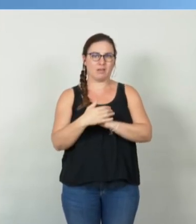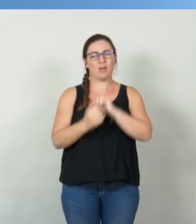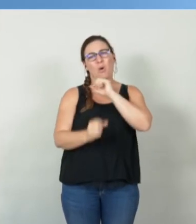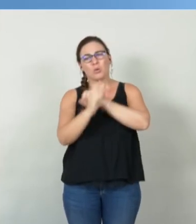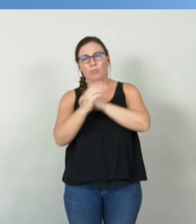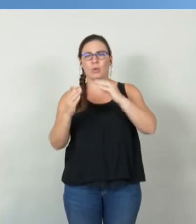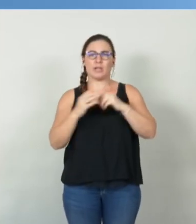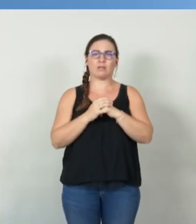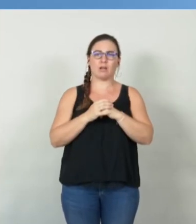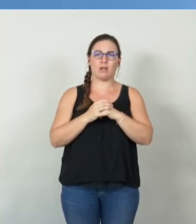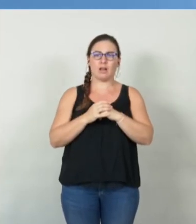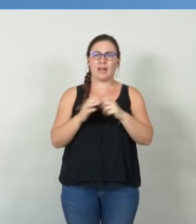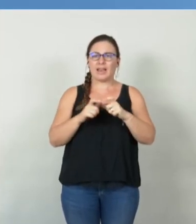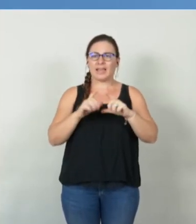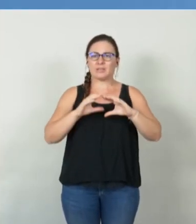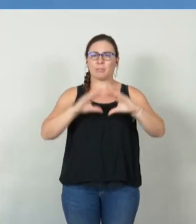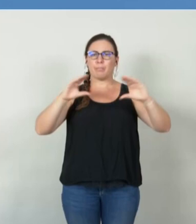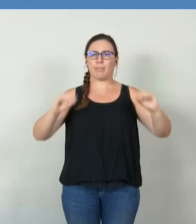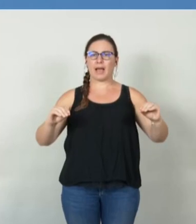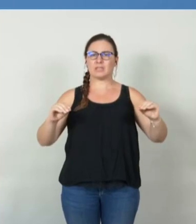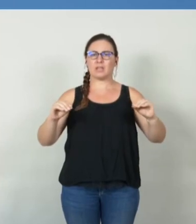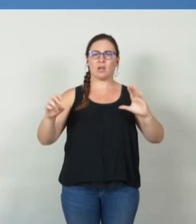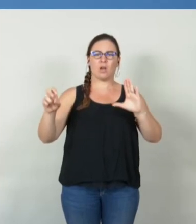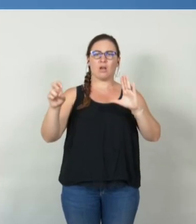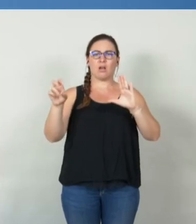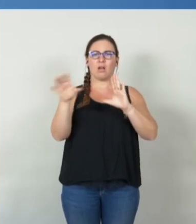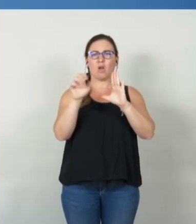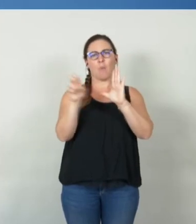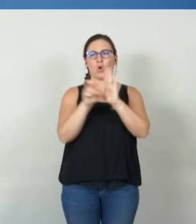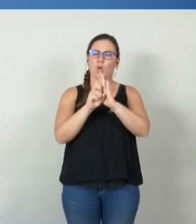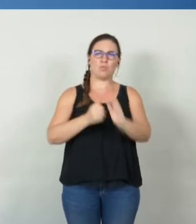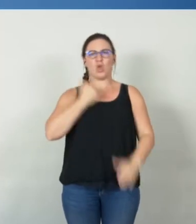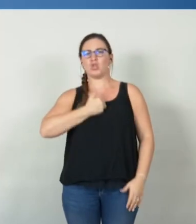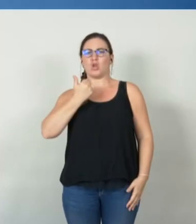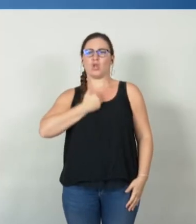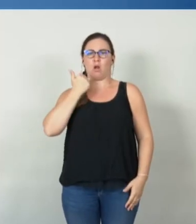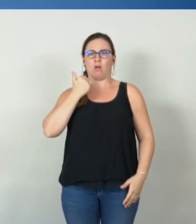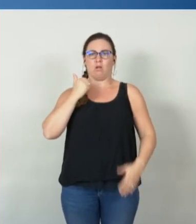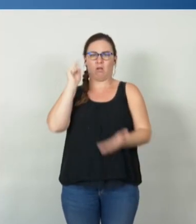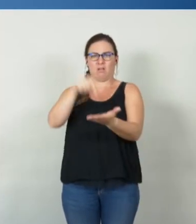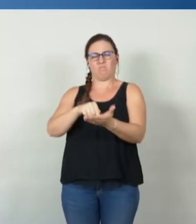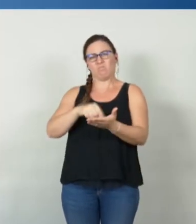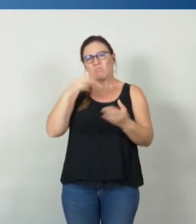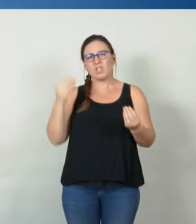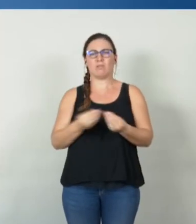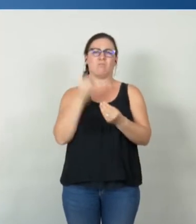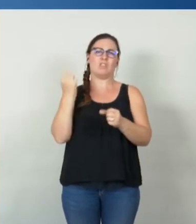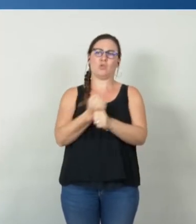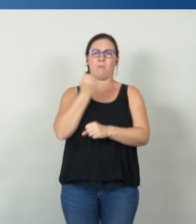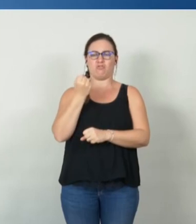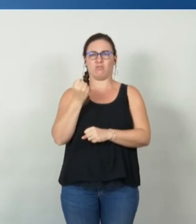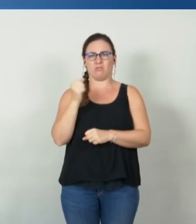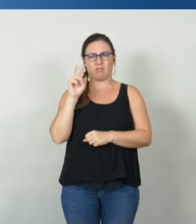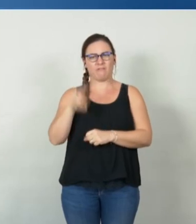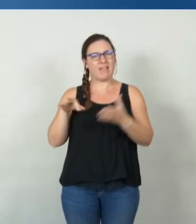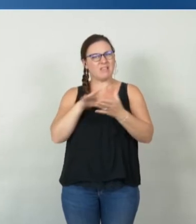réservé au grand marqueur qui affiche un grenoblo sollisme à mon sens déplorable et peut-être préjudiciable pour la